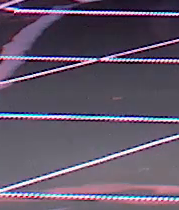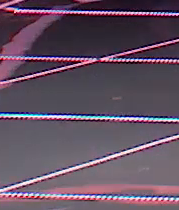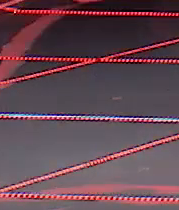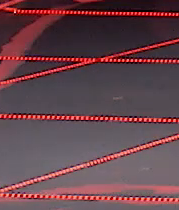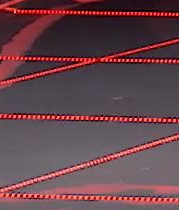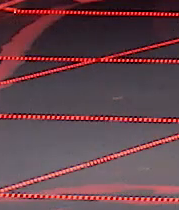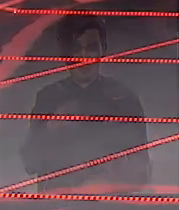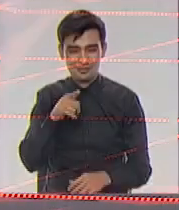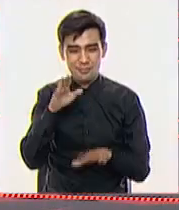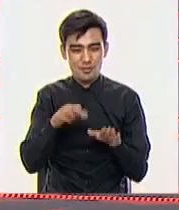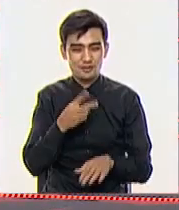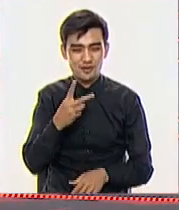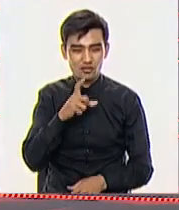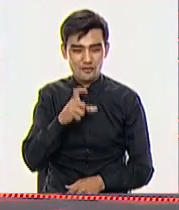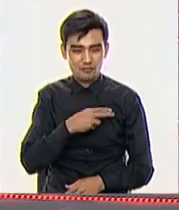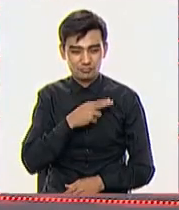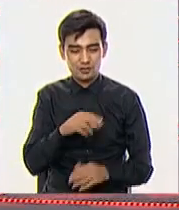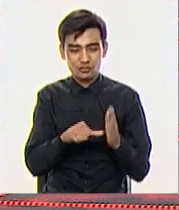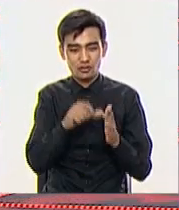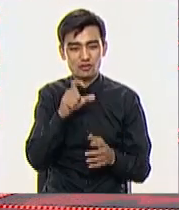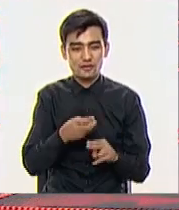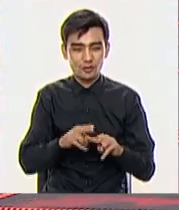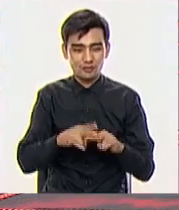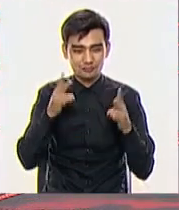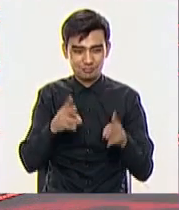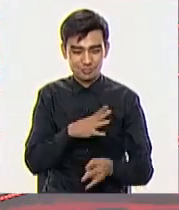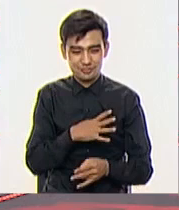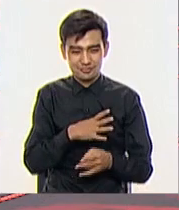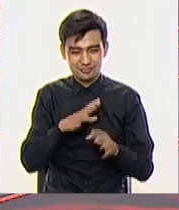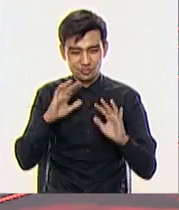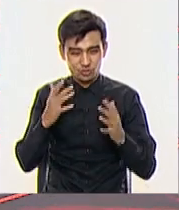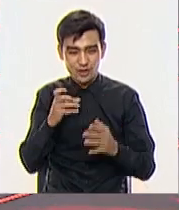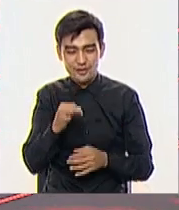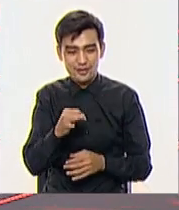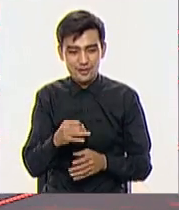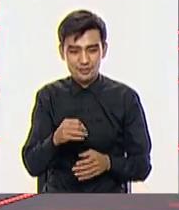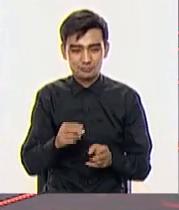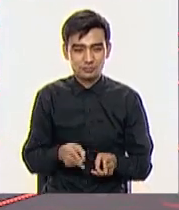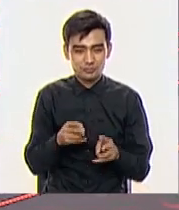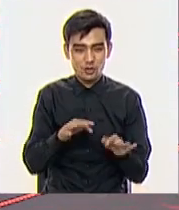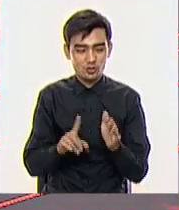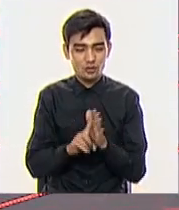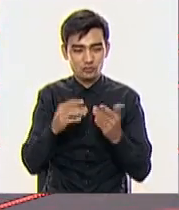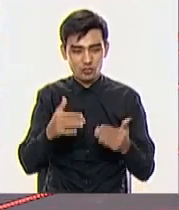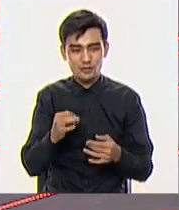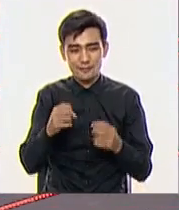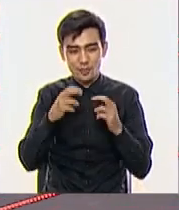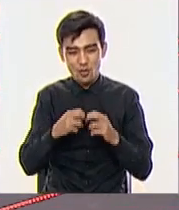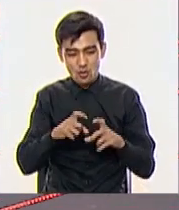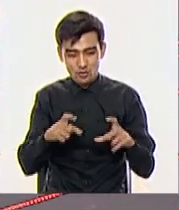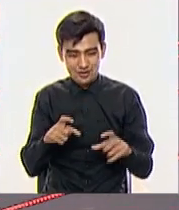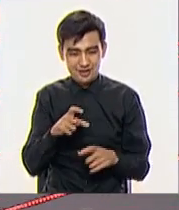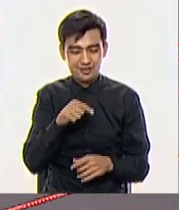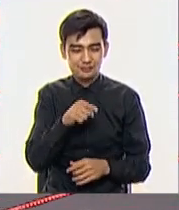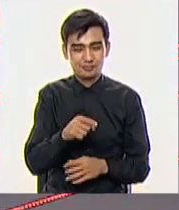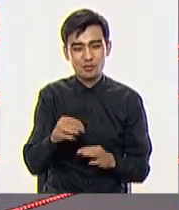Шарын шатқалындағы екі адам қайтыс болып, алты адам зардап шеккен апатты жағдайға қатысты қылмыстық іс қозғалды. Тергеушілер бүгін осы шарын